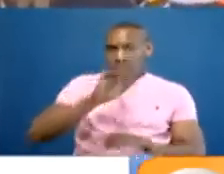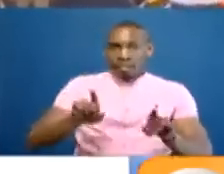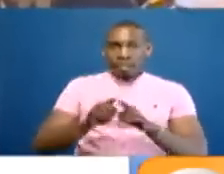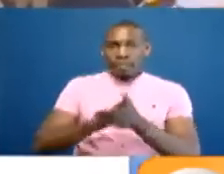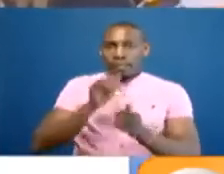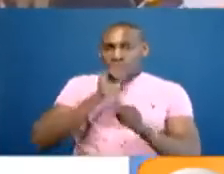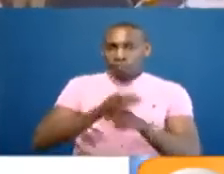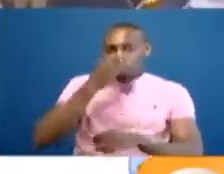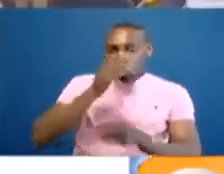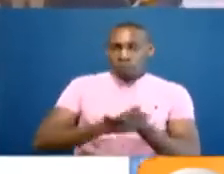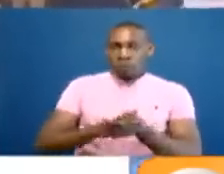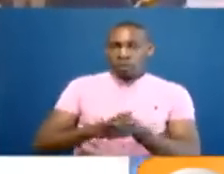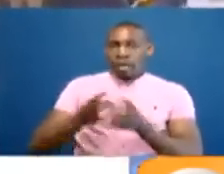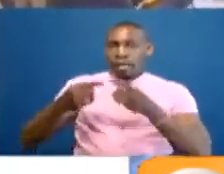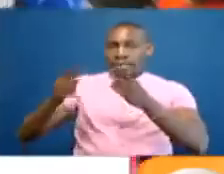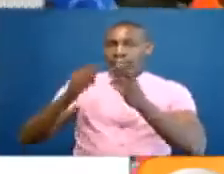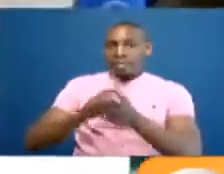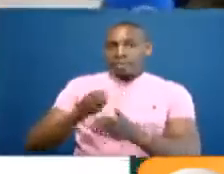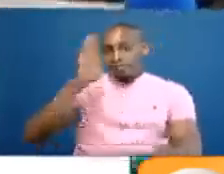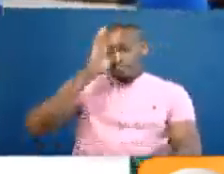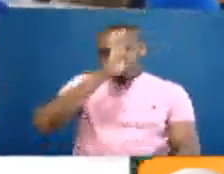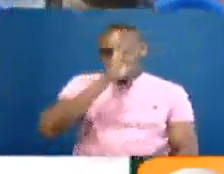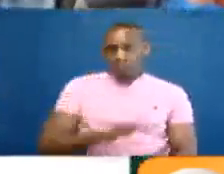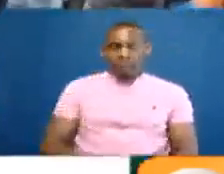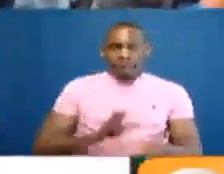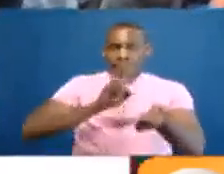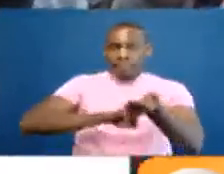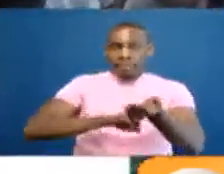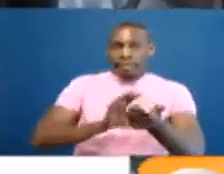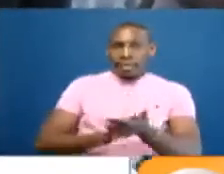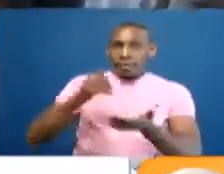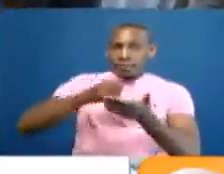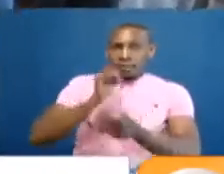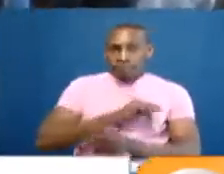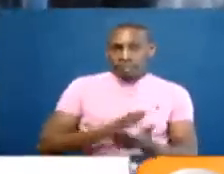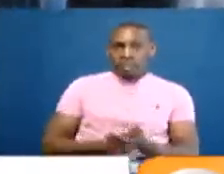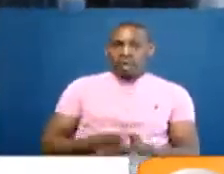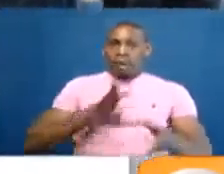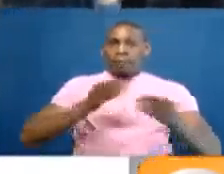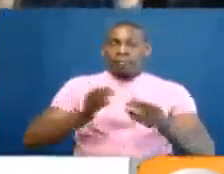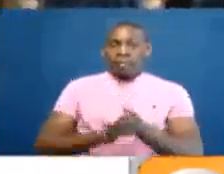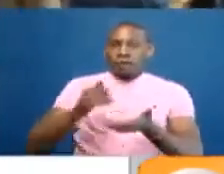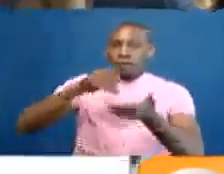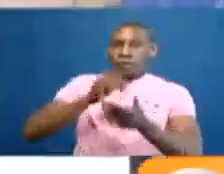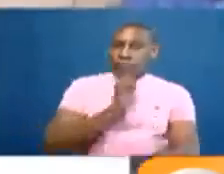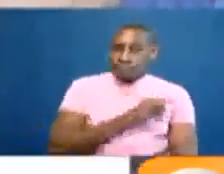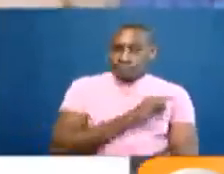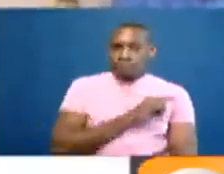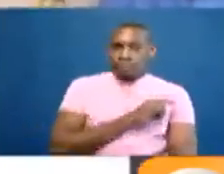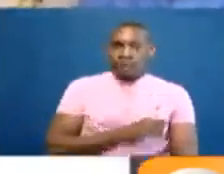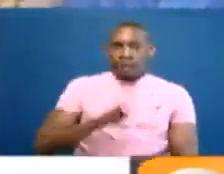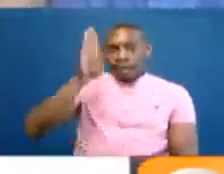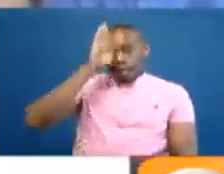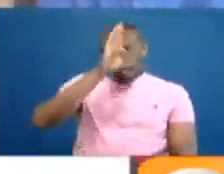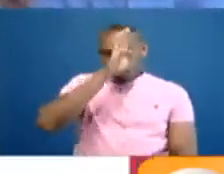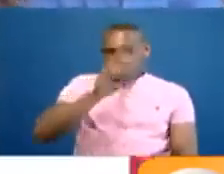Atayahidi Ruto ya kwamba yeye atanishinda Bungoma. Kule Viiga wako hapa. Kule Buzia wako hapa.